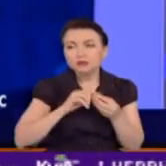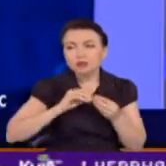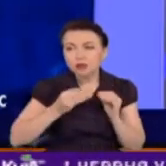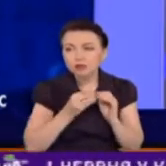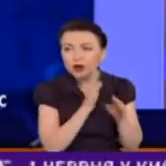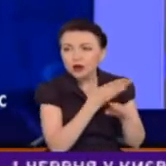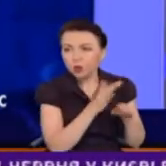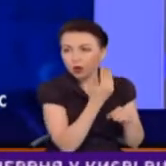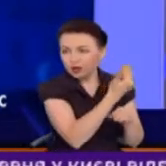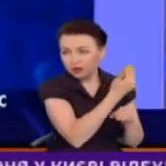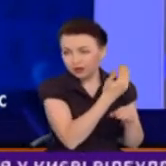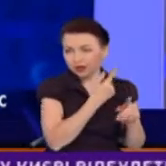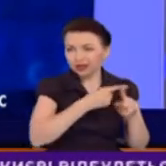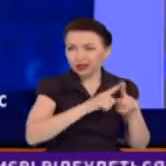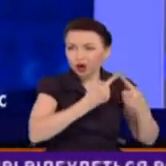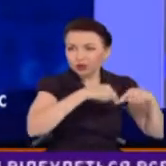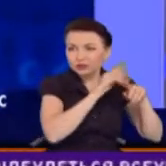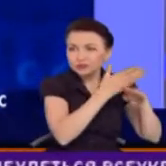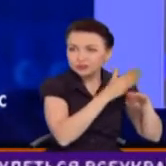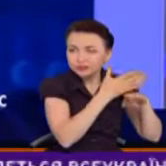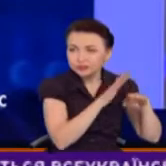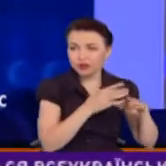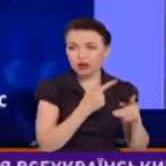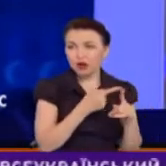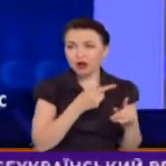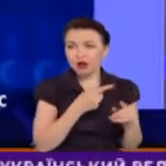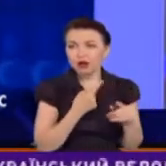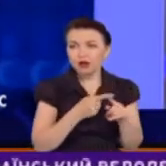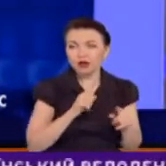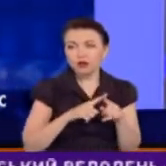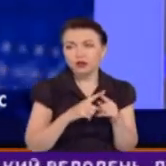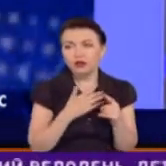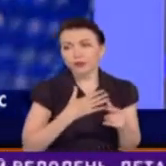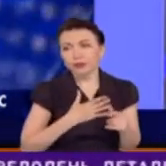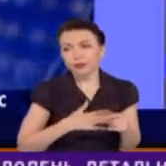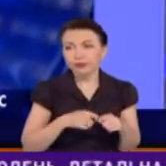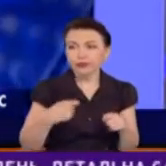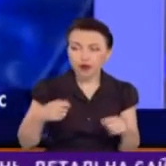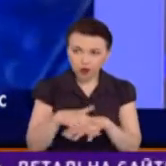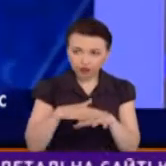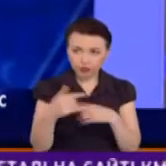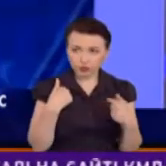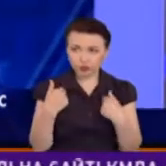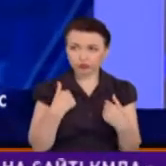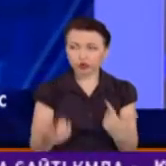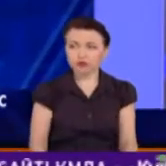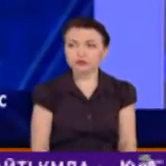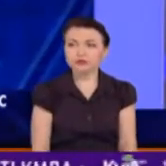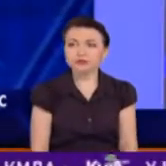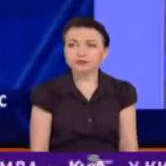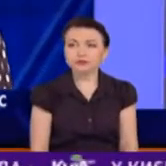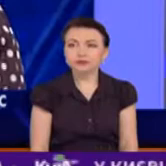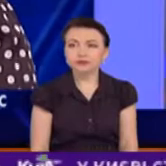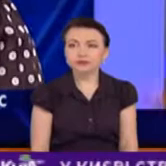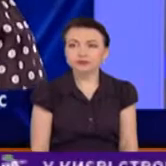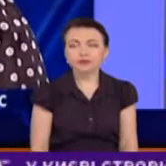регулятора і розподільчих компаній, які сьогодні чубляться, а ви страждаєте як побутовий споживач. Шановні наші